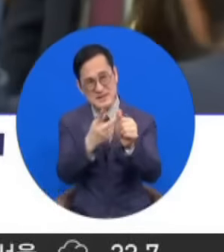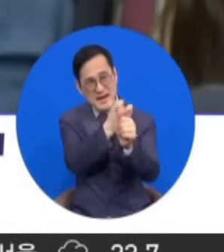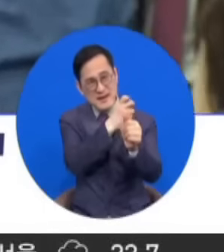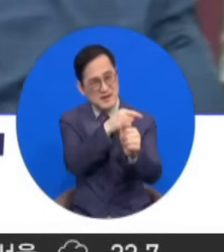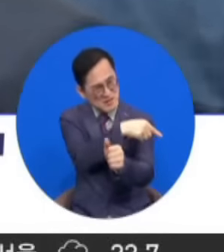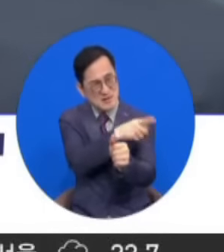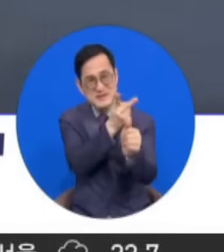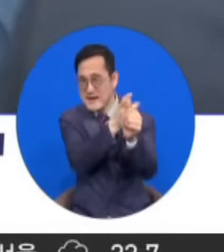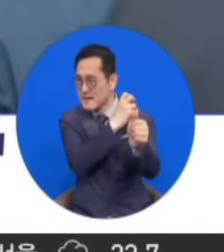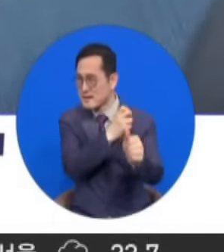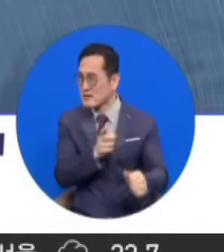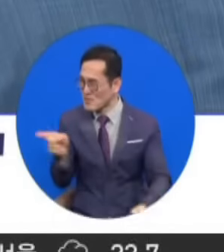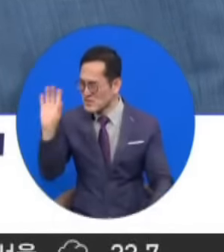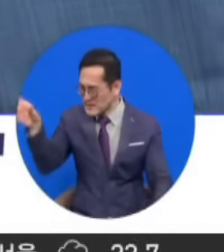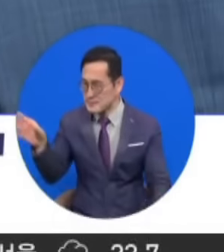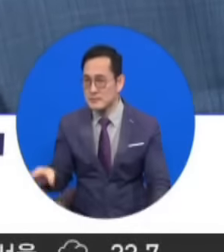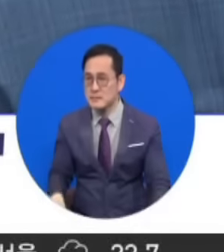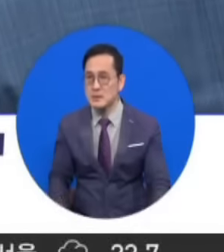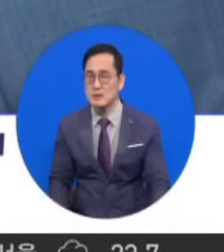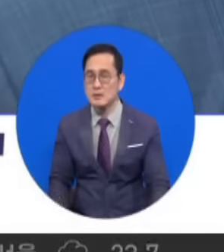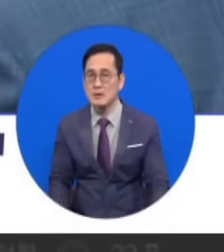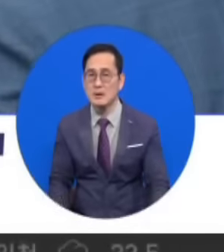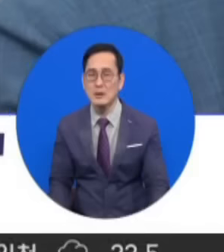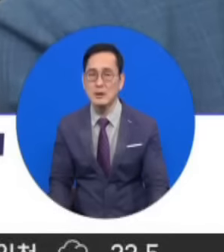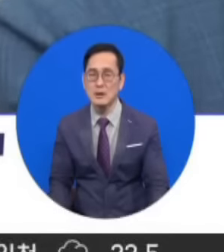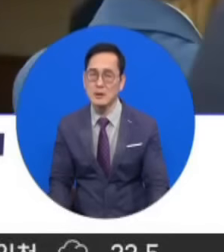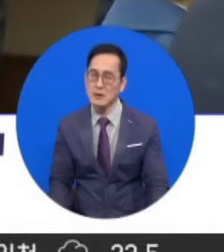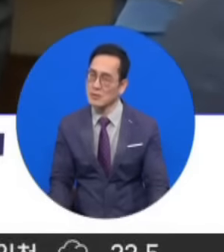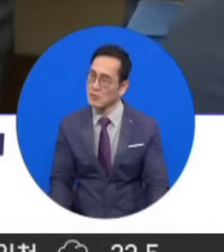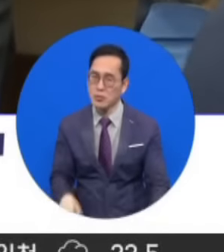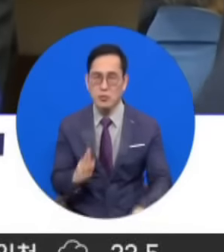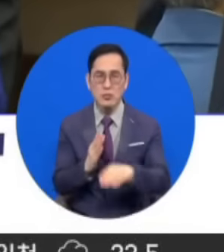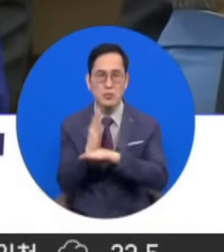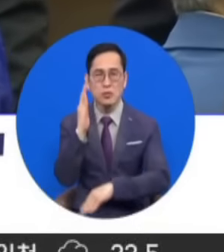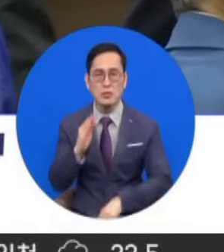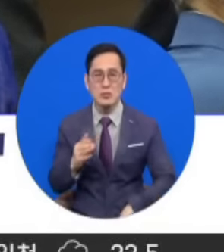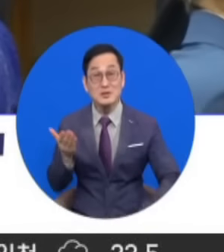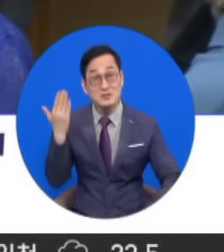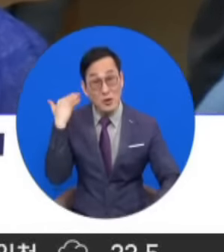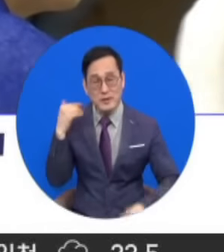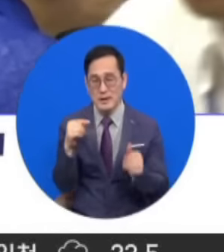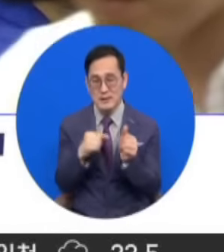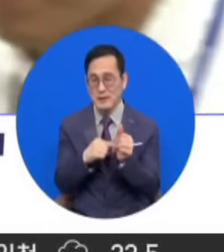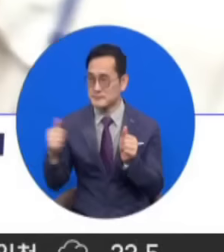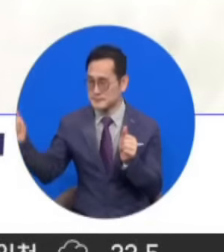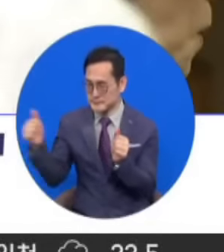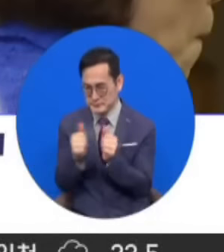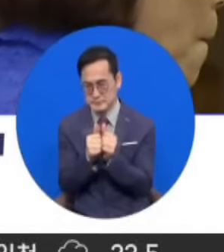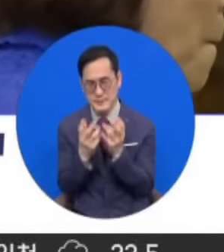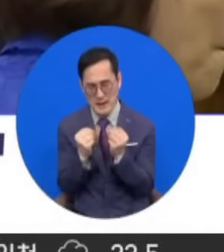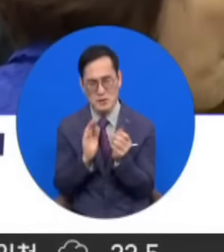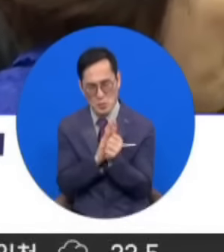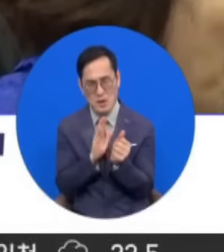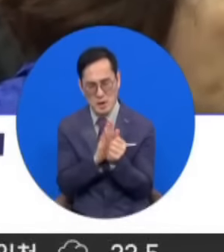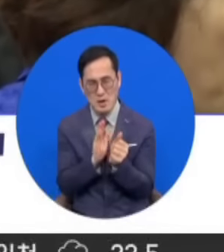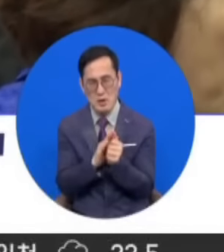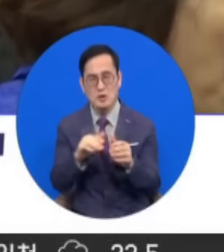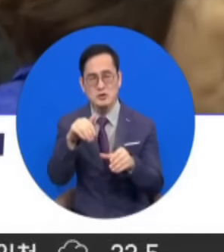그런데 아, 그렇게 부르면서 자랑하고 그다음에 자기 지역구 와서 그렇게 뛰어주고 몸으로 뛰었는데